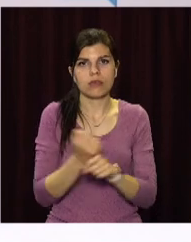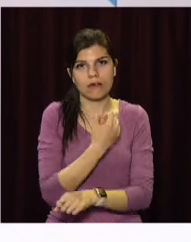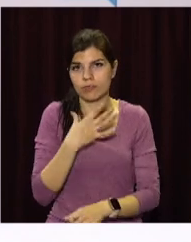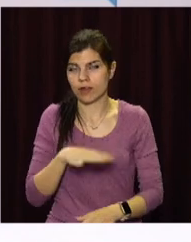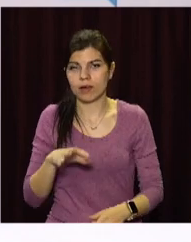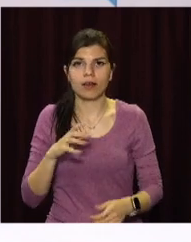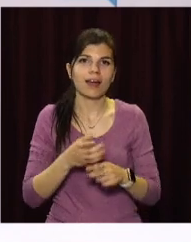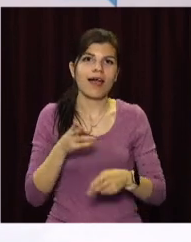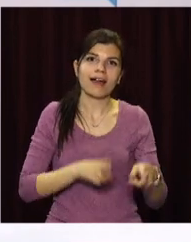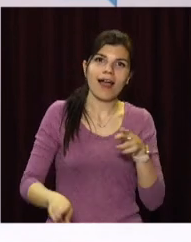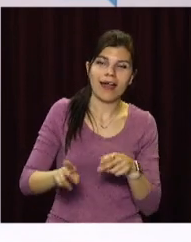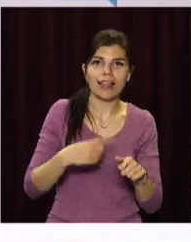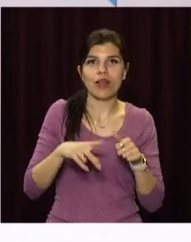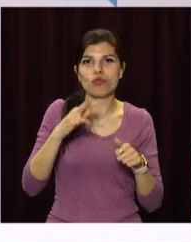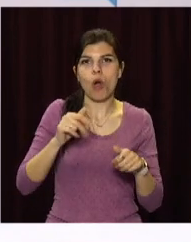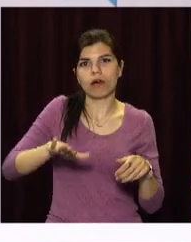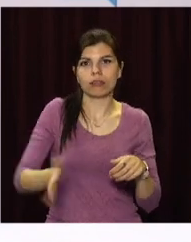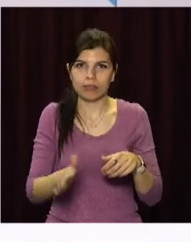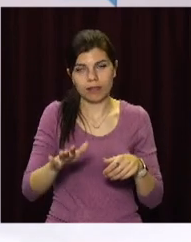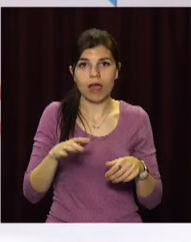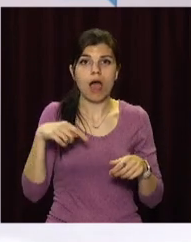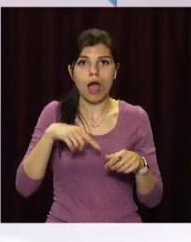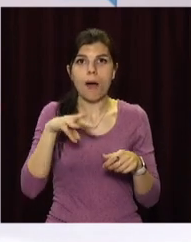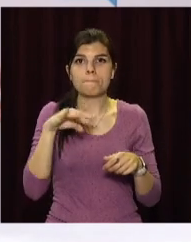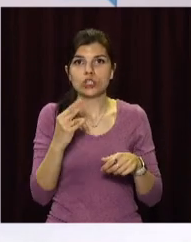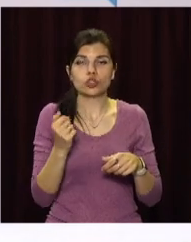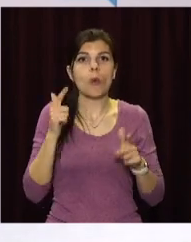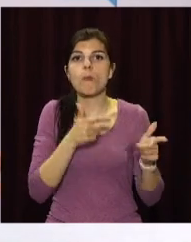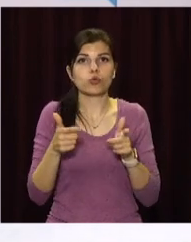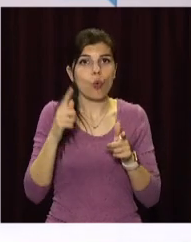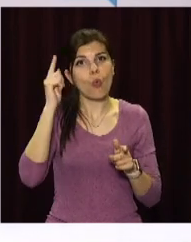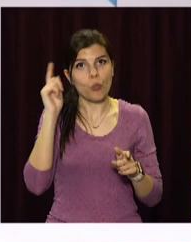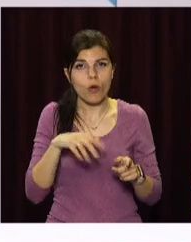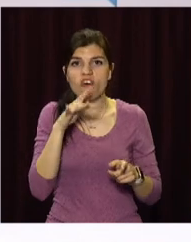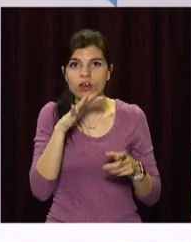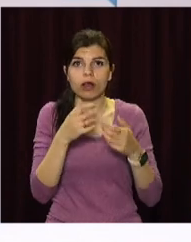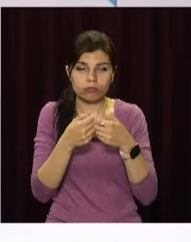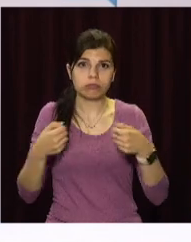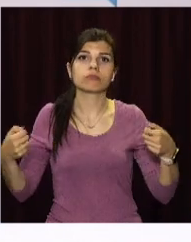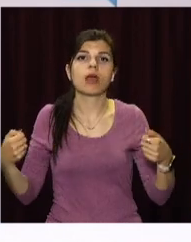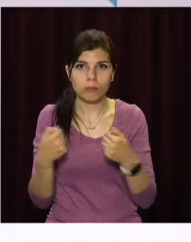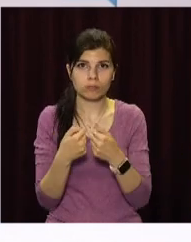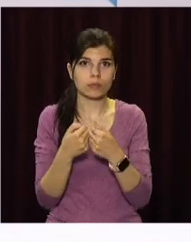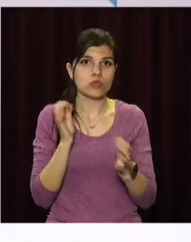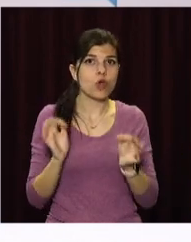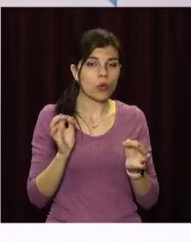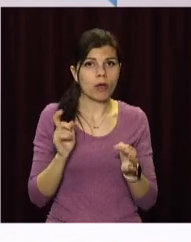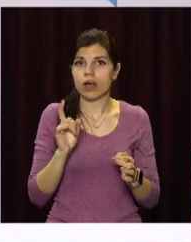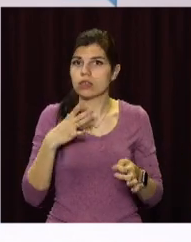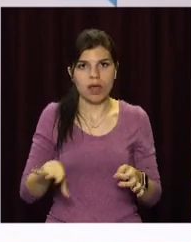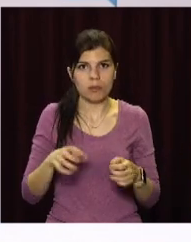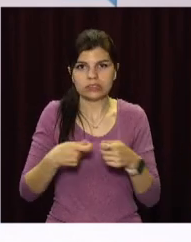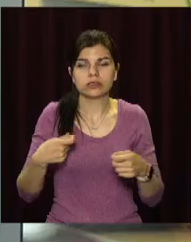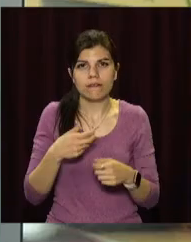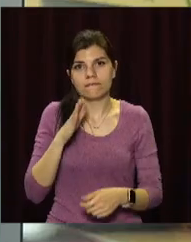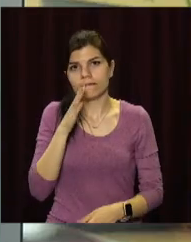катке, либо подвернули ногу. Подготовленная мышца умеет сократиться, вовремя растянуться и сократиться, что позволяет вам ее не